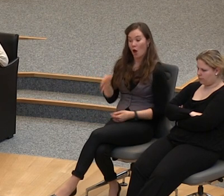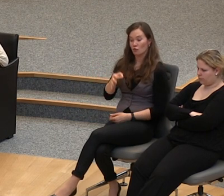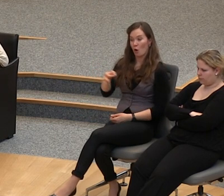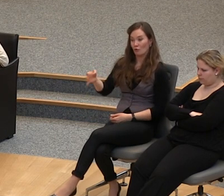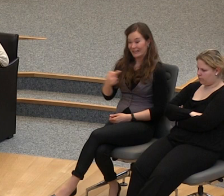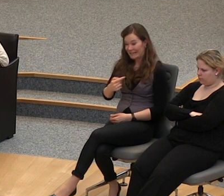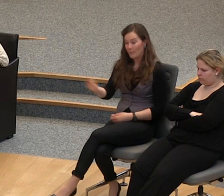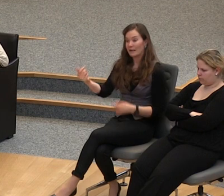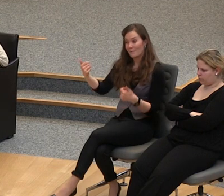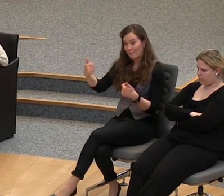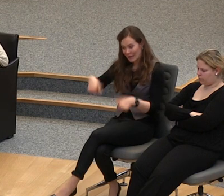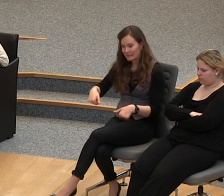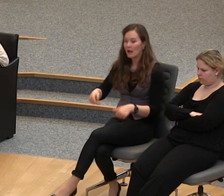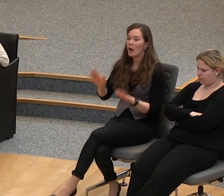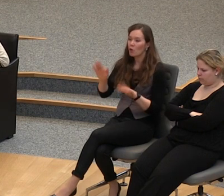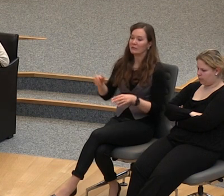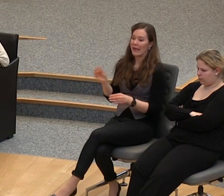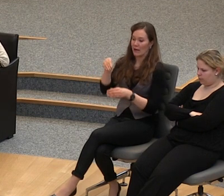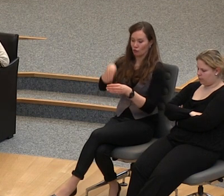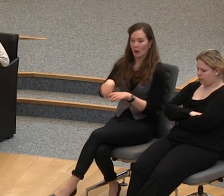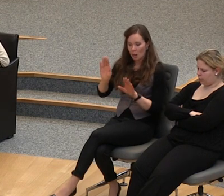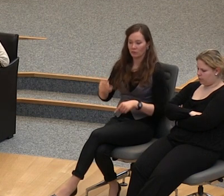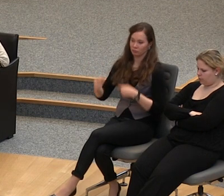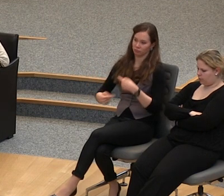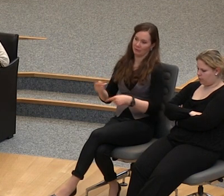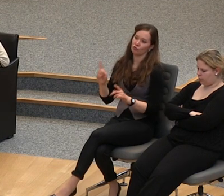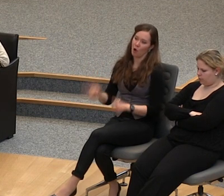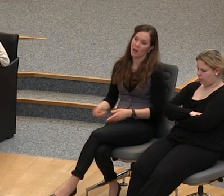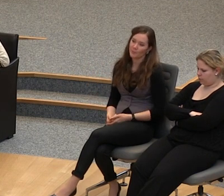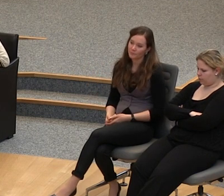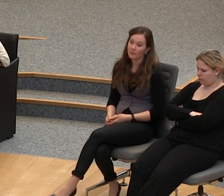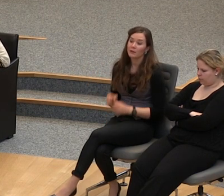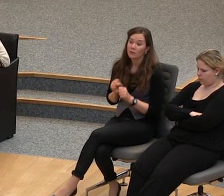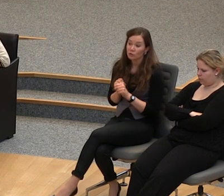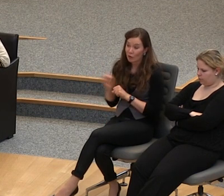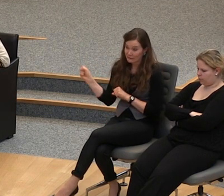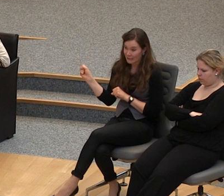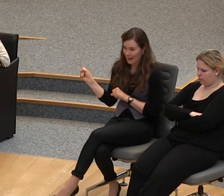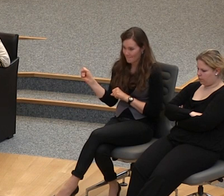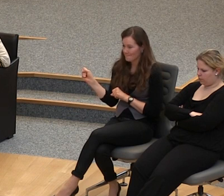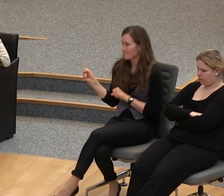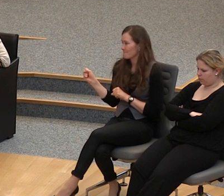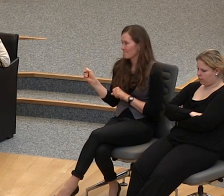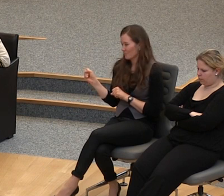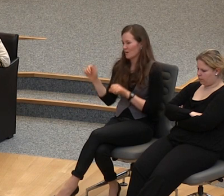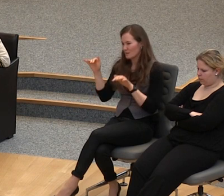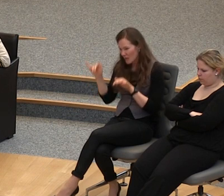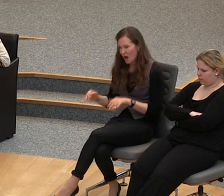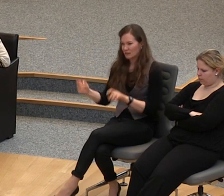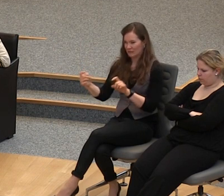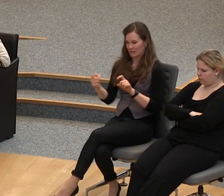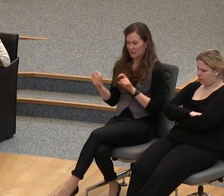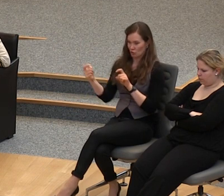Kommunen verpflichtet, Inklusion auf den Weg zu bringen. Und dennoch Deshalb ist diese Diskussion über